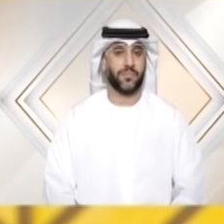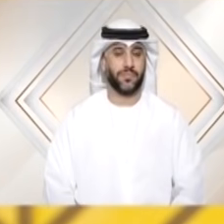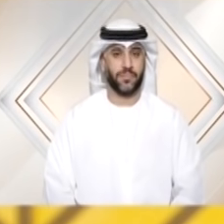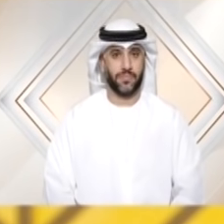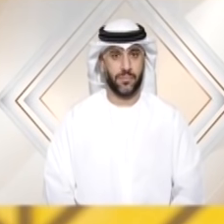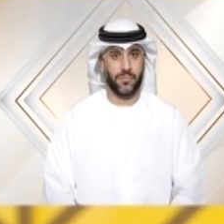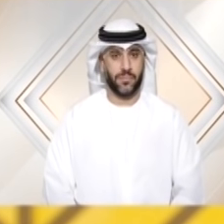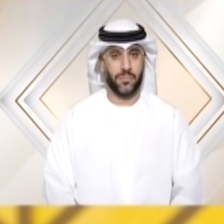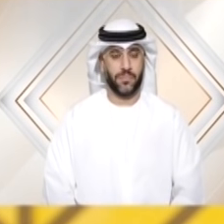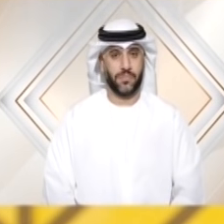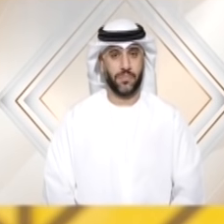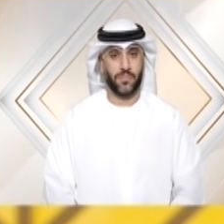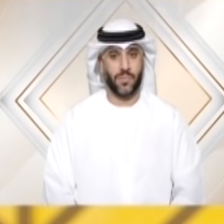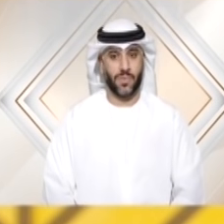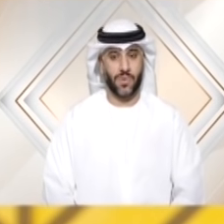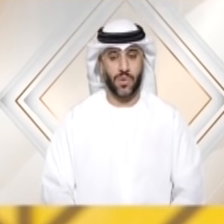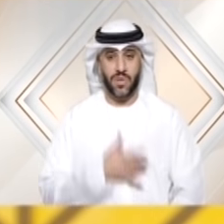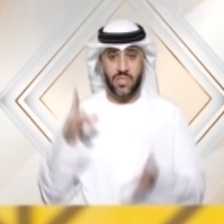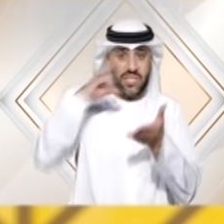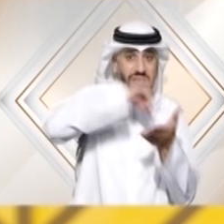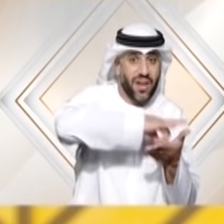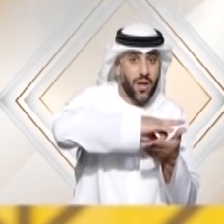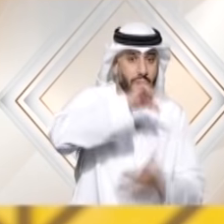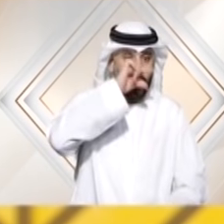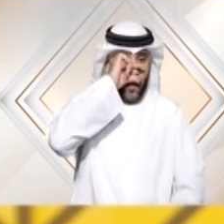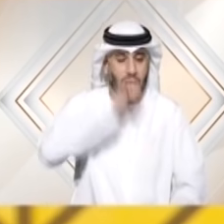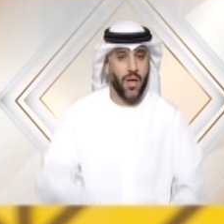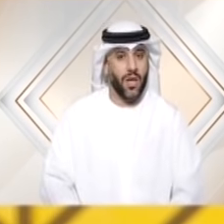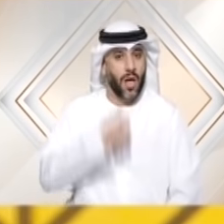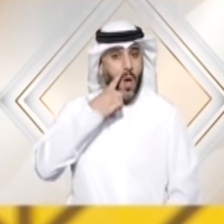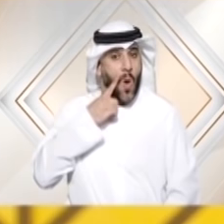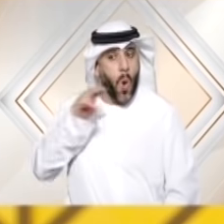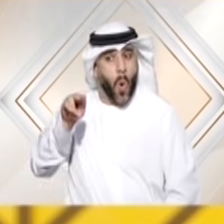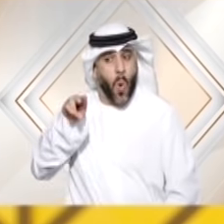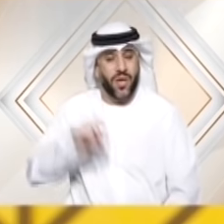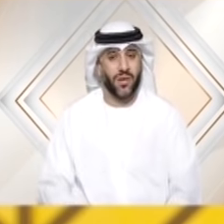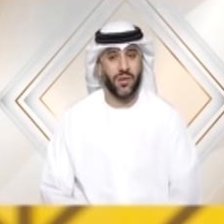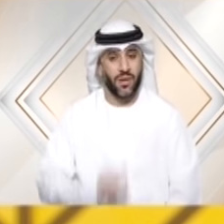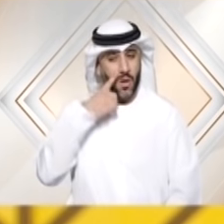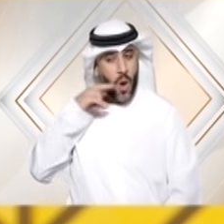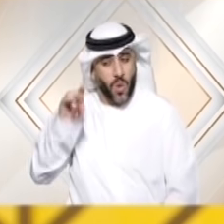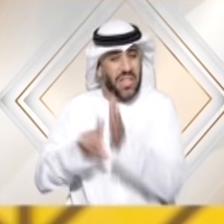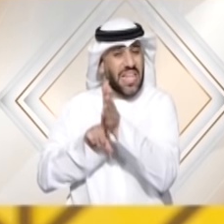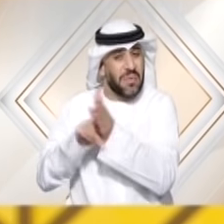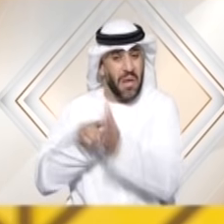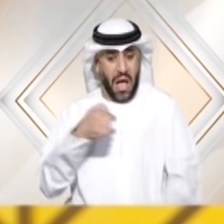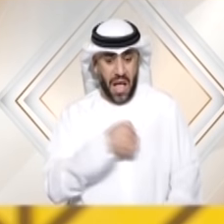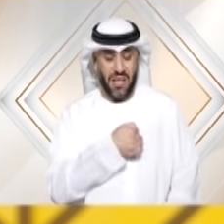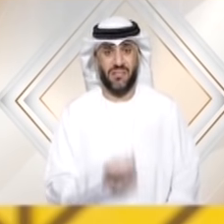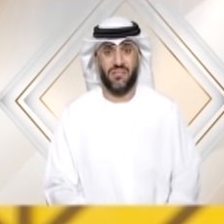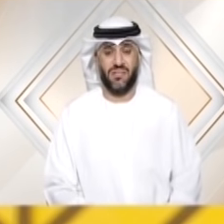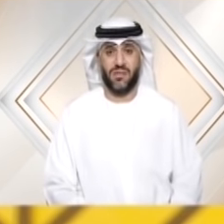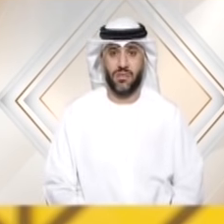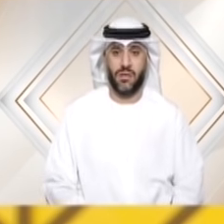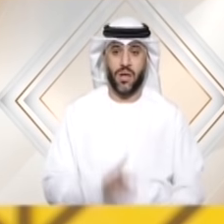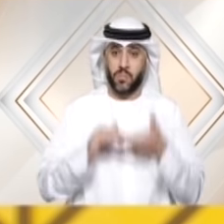دوامي. بعد فترة هم لما إجوا عندي وهيك أنا دريت شو حاكي علي، زعلت كلمت أمي قلت لها ليش هيك ابنك بيسوي يعني ليش هيك بيسوي، أنا